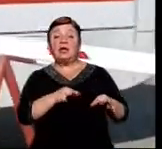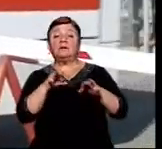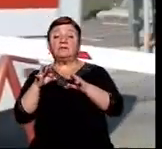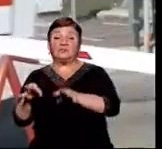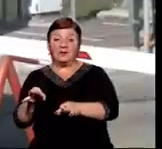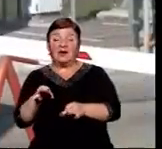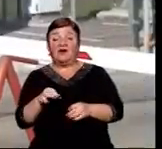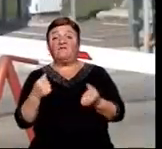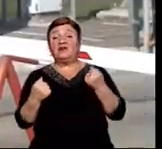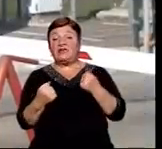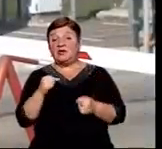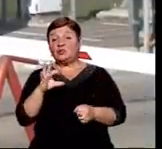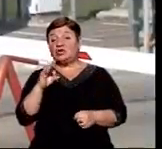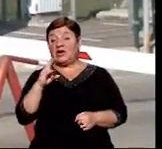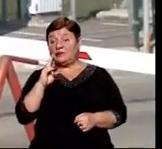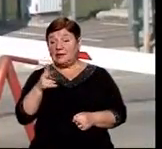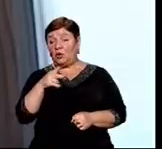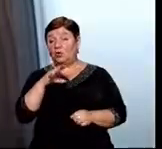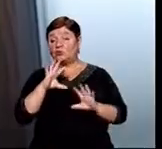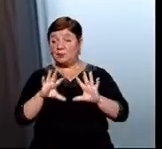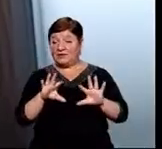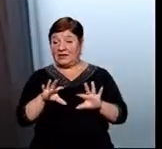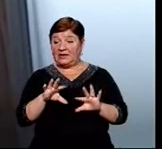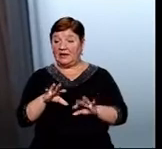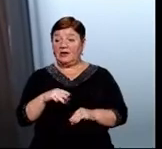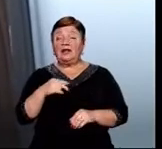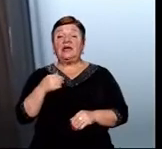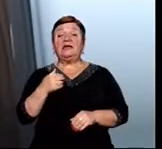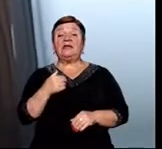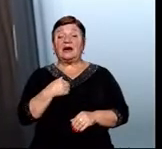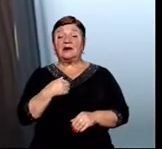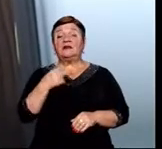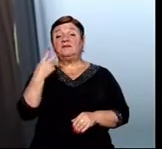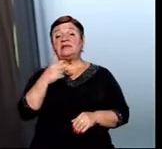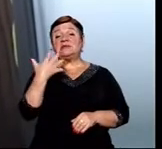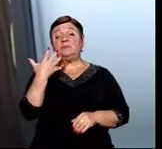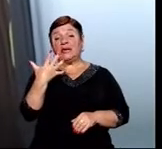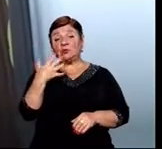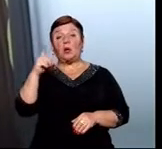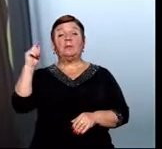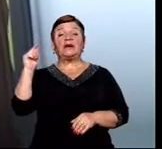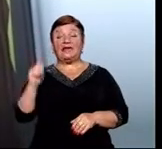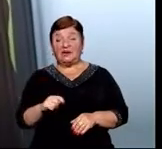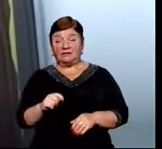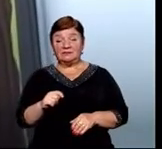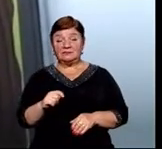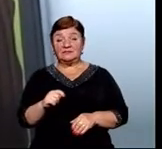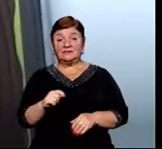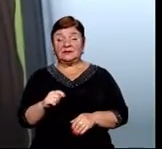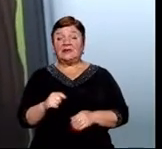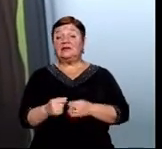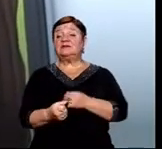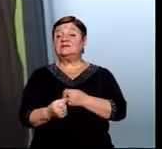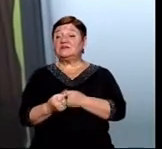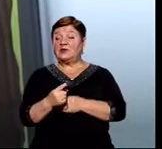Ужгород. Водій автобусу Василь Очеретний розповідає. Я з 25-го сюди приїхав, з 5 годин вже